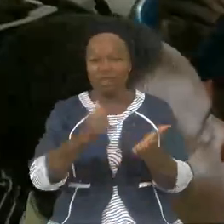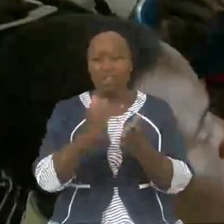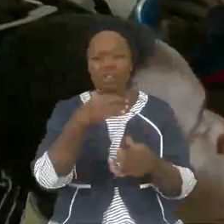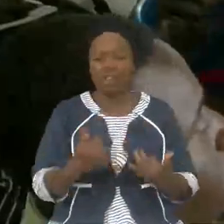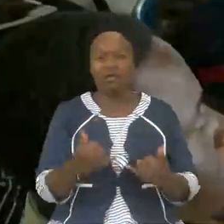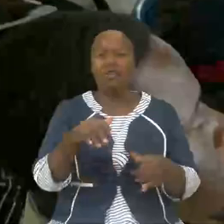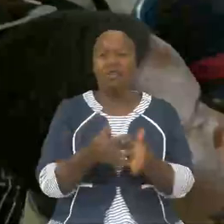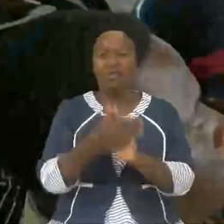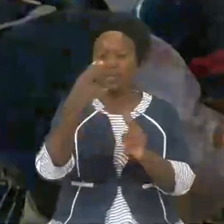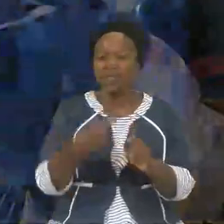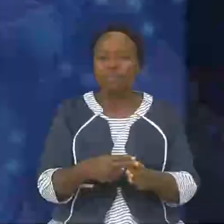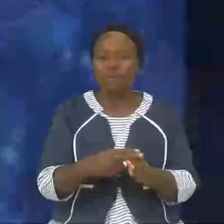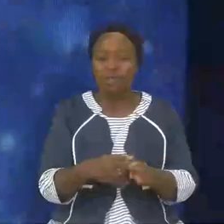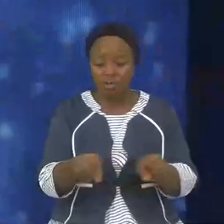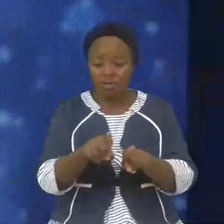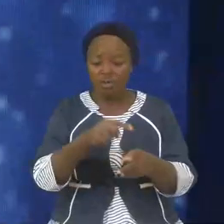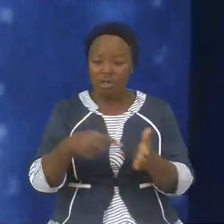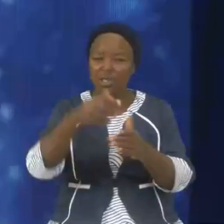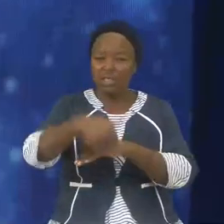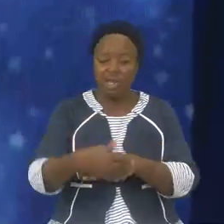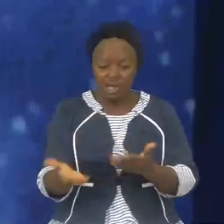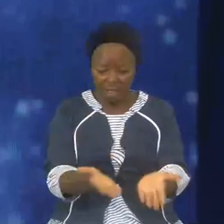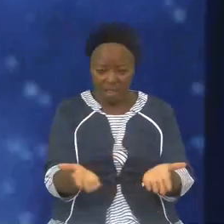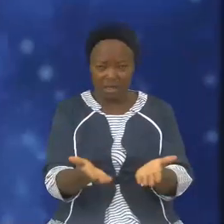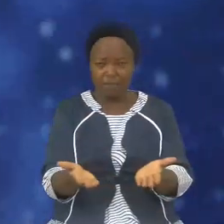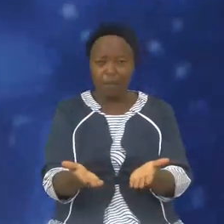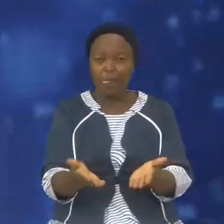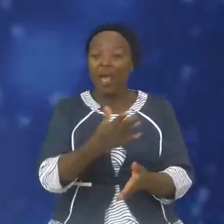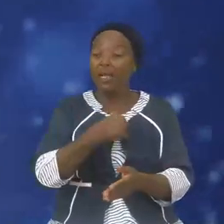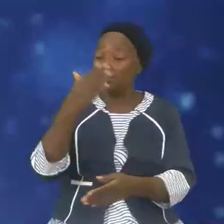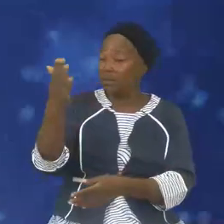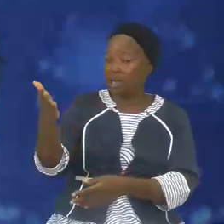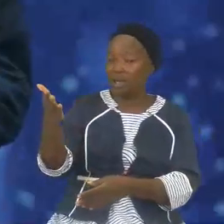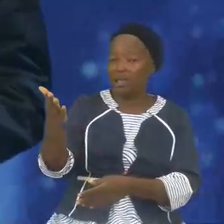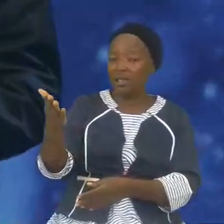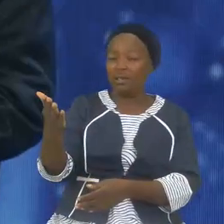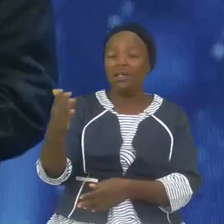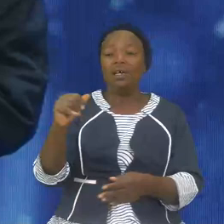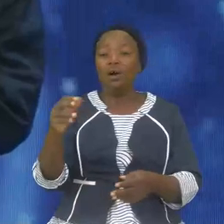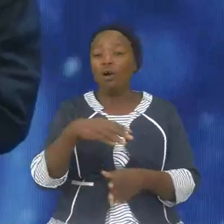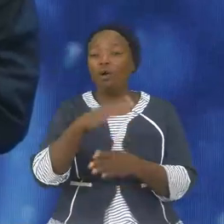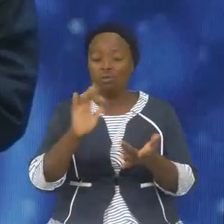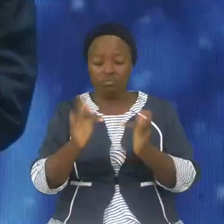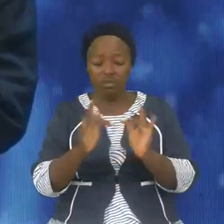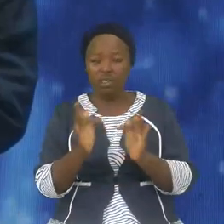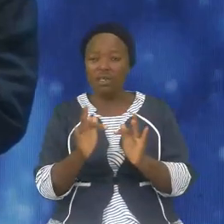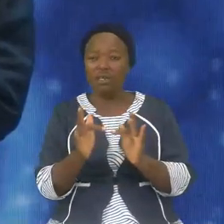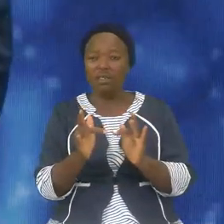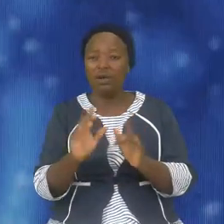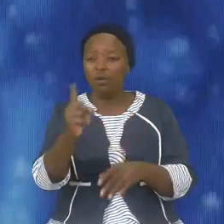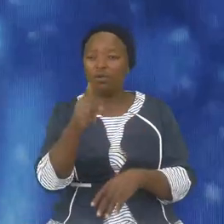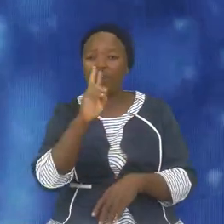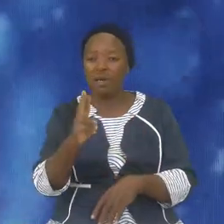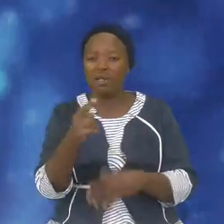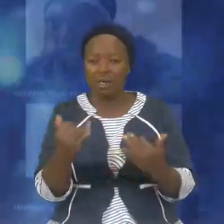votre vie. Même ce soir, ici, et là où vous vous trouvez en ligne,